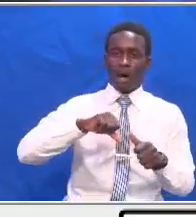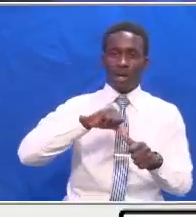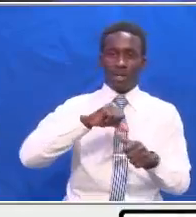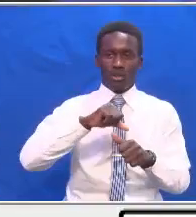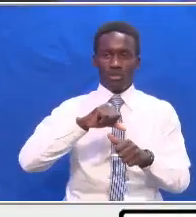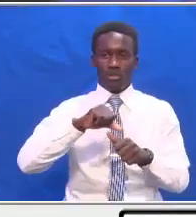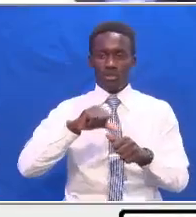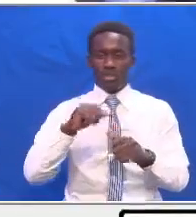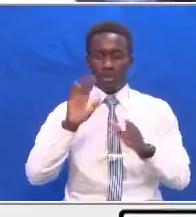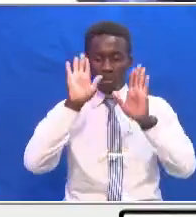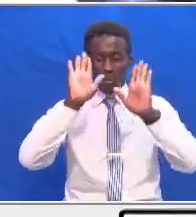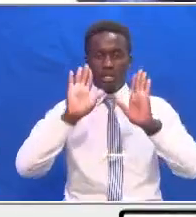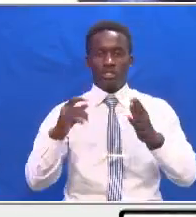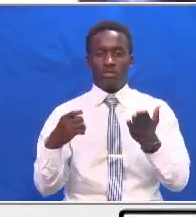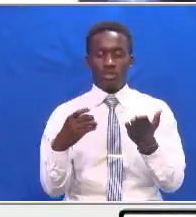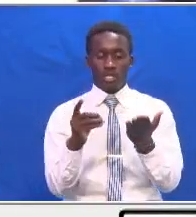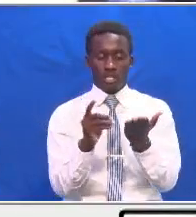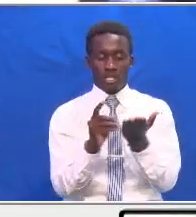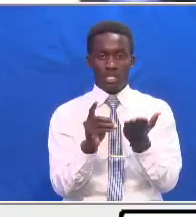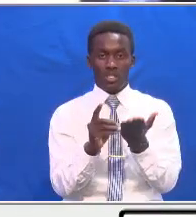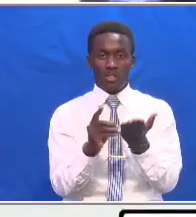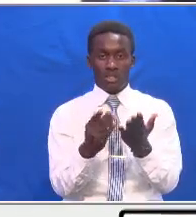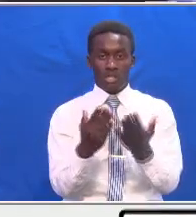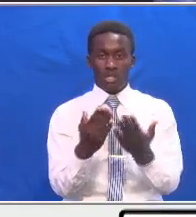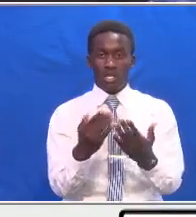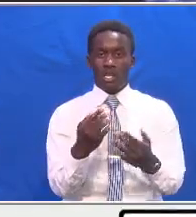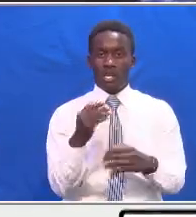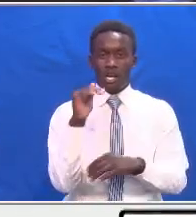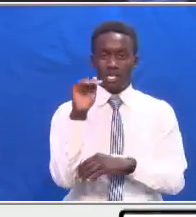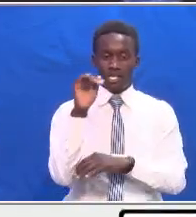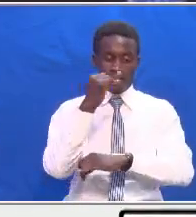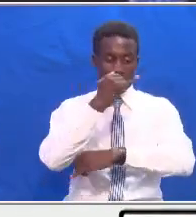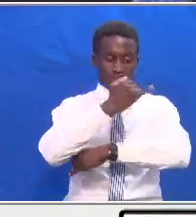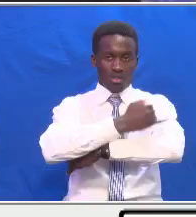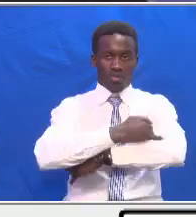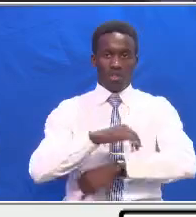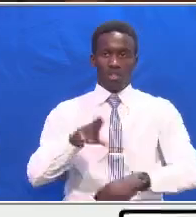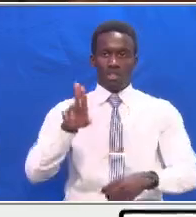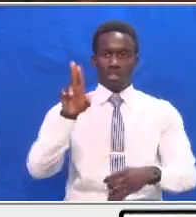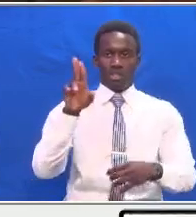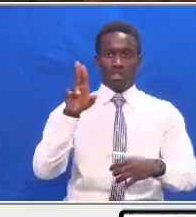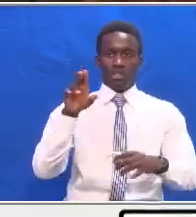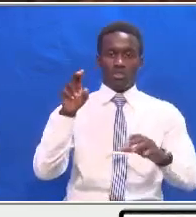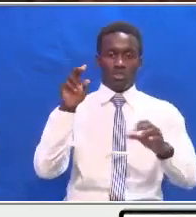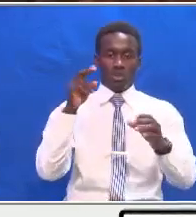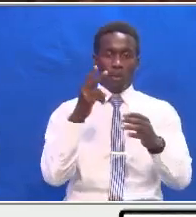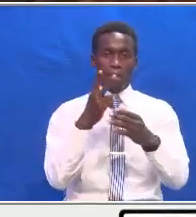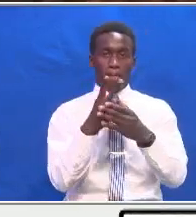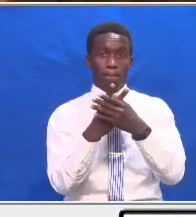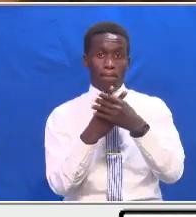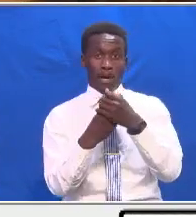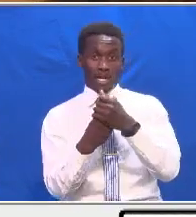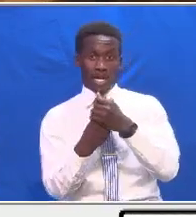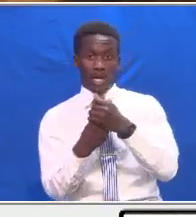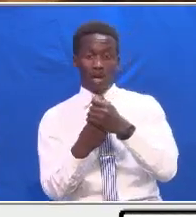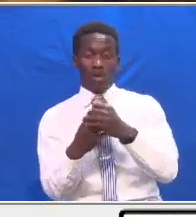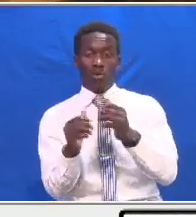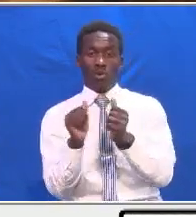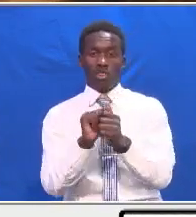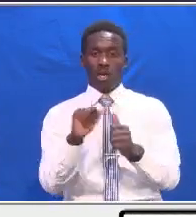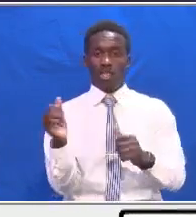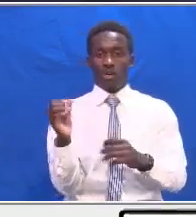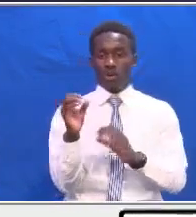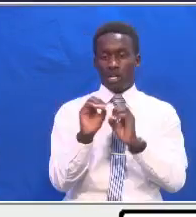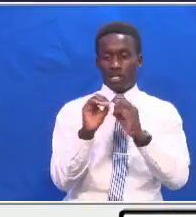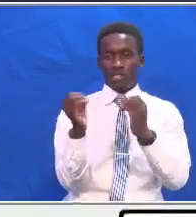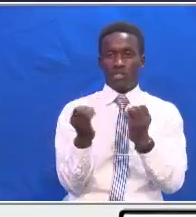wa kidijitali na kuzitaka taasisi kushirikiana na mashirika maalum kama ICDL Africa ili kuboresha uwezo wa kidijitali ndani